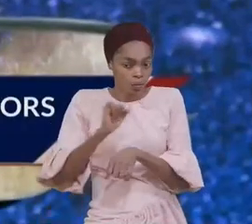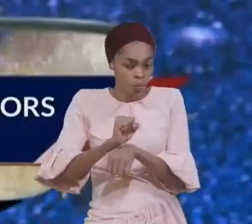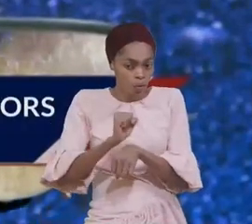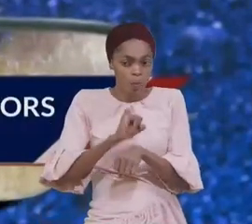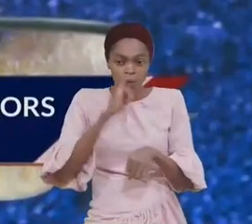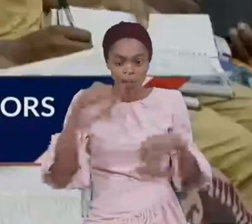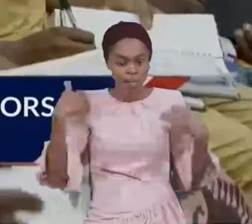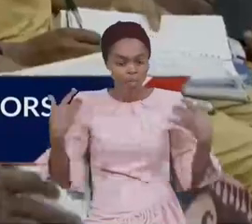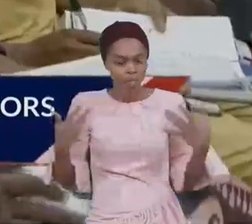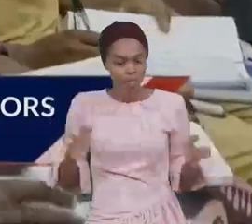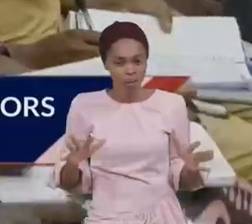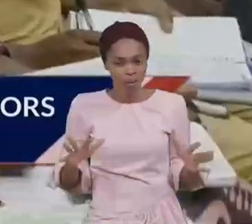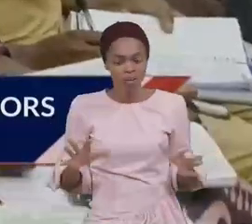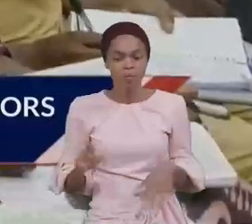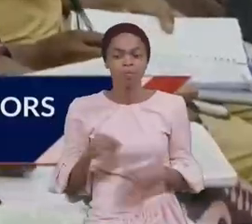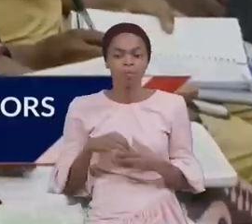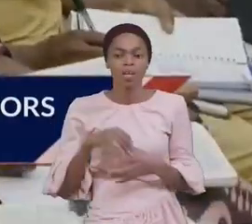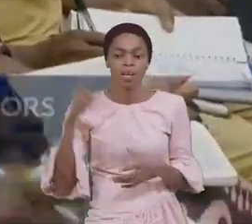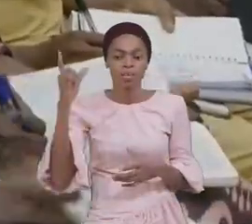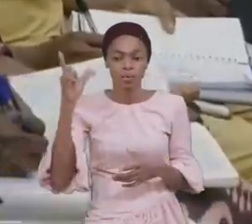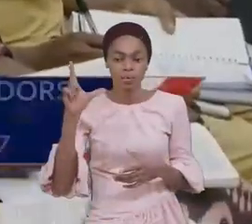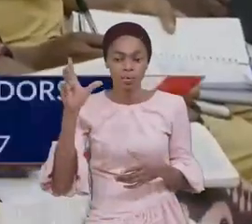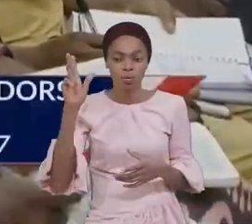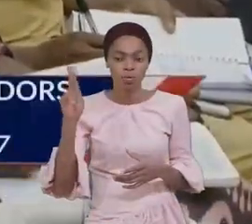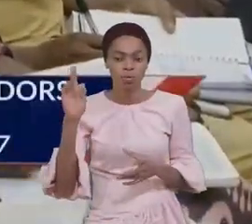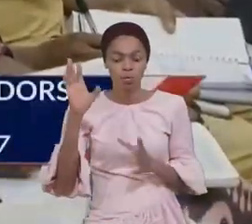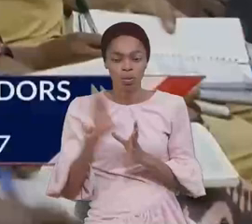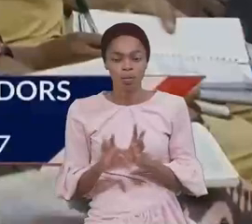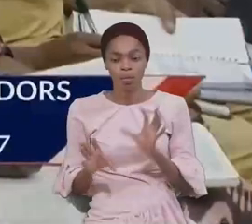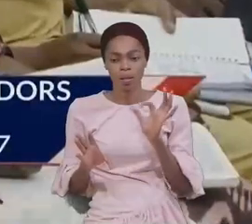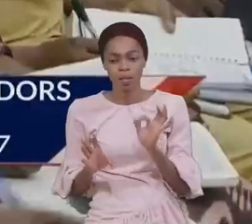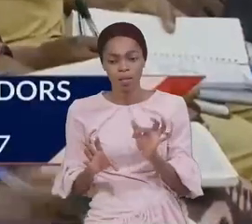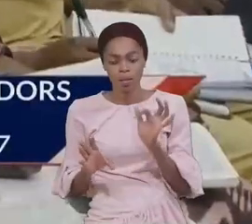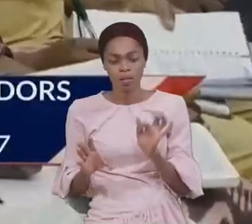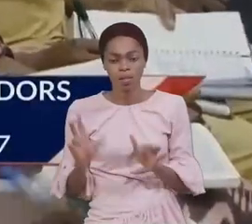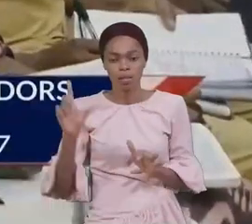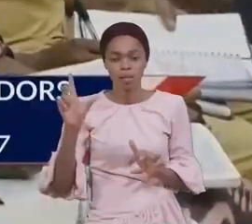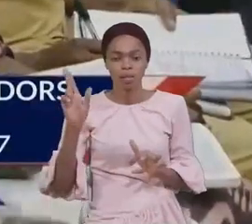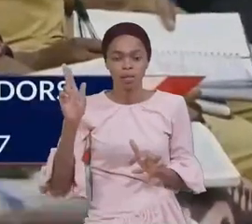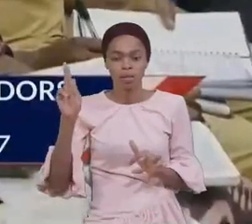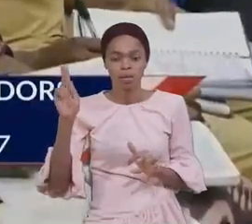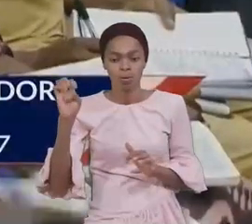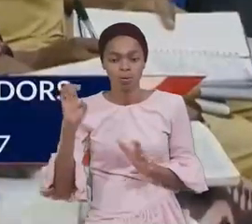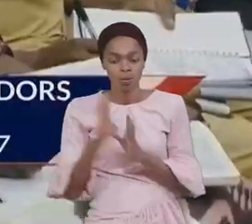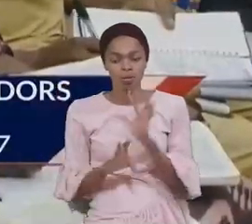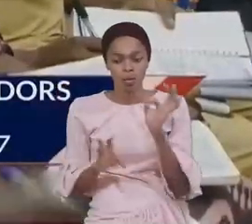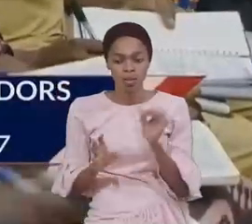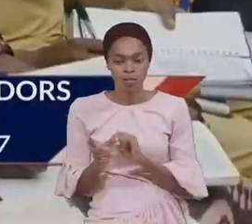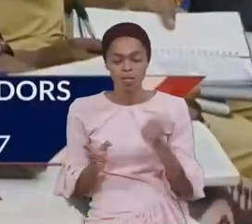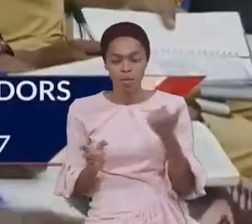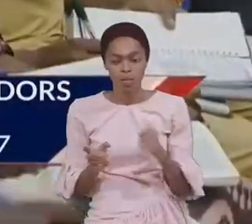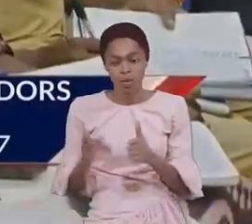achevé. Nous allons à Luc 19, Luc 19, verset